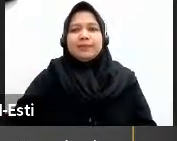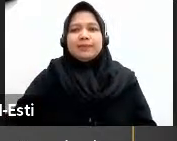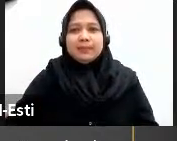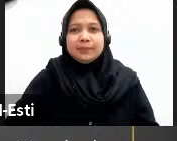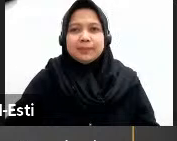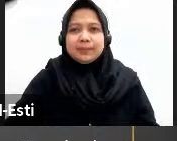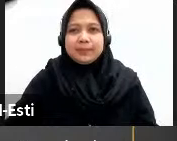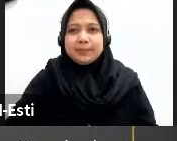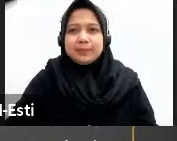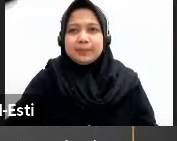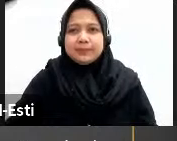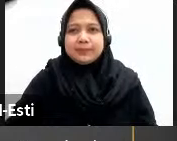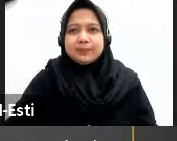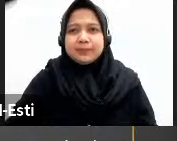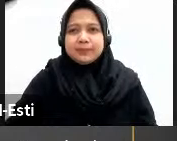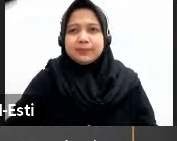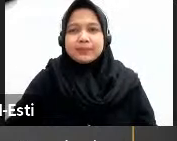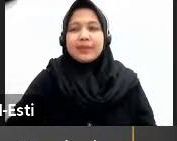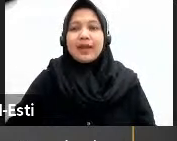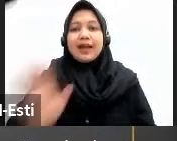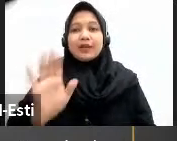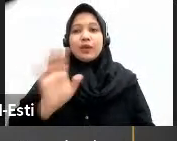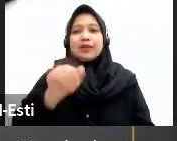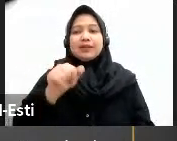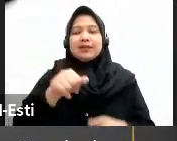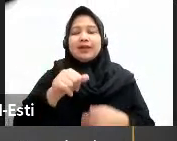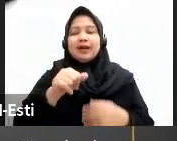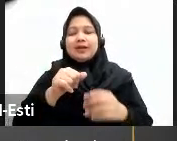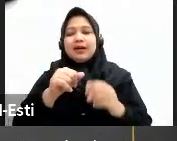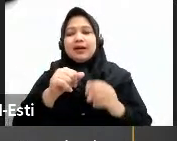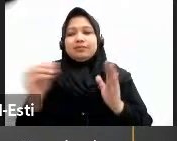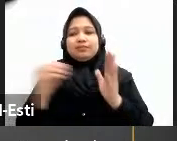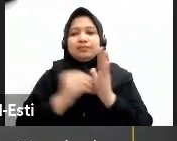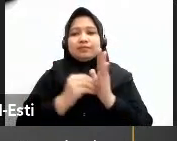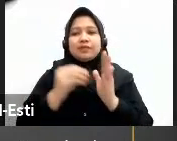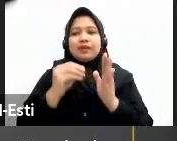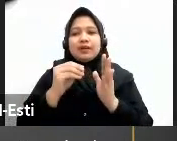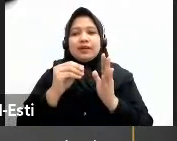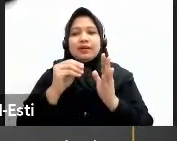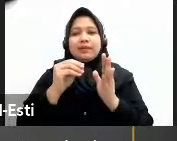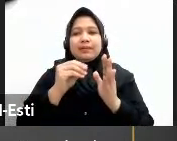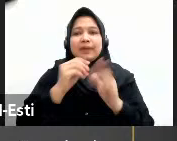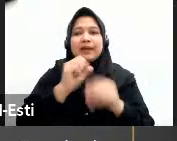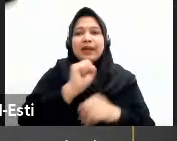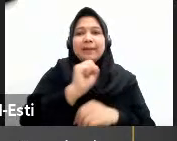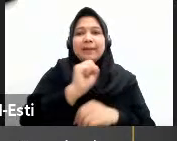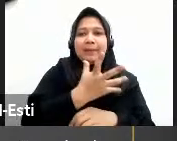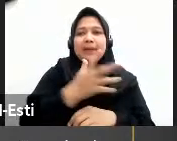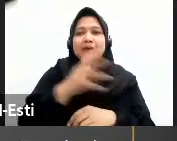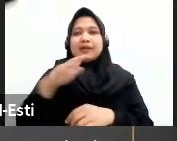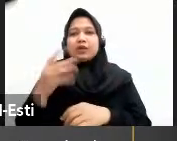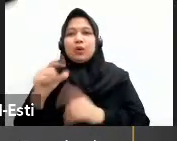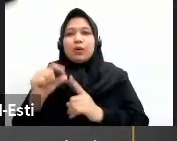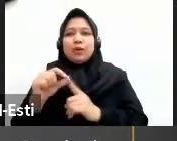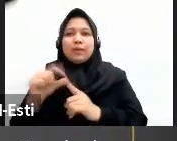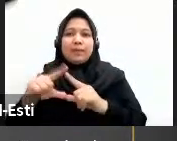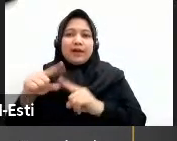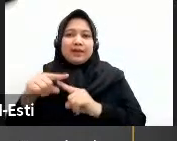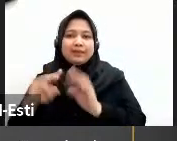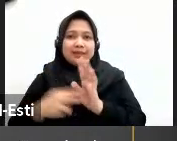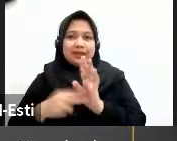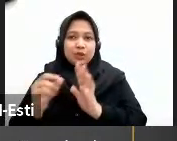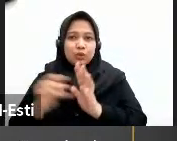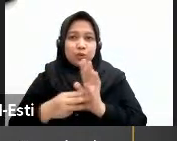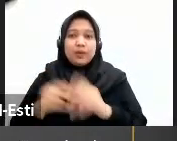di apa-apa dilekatkan dengan label gold atau platinum tersebut Kalau penjual memang beda lagi oleh penjual